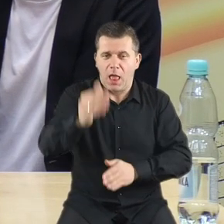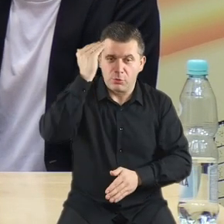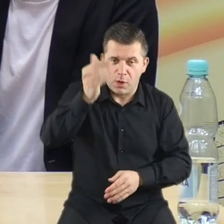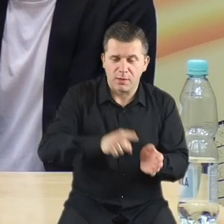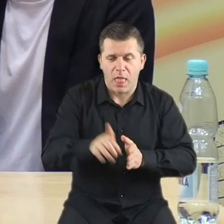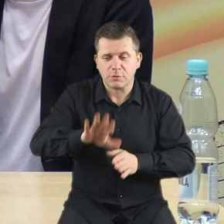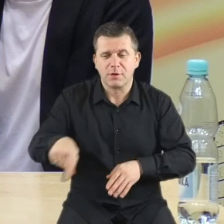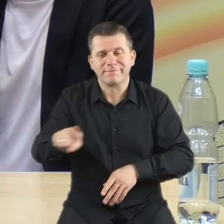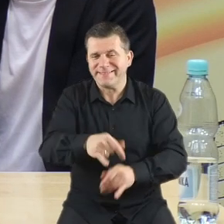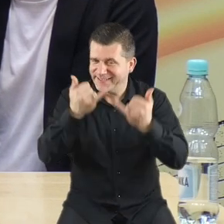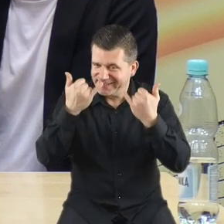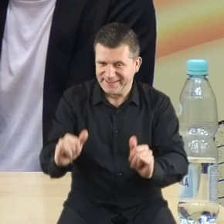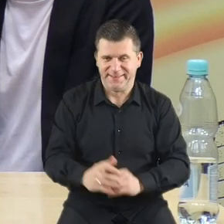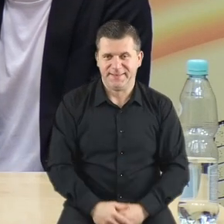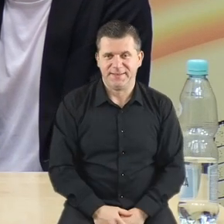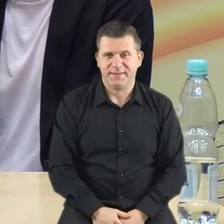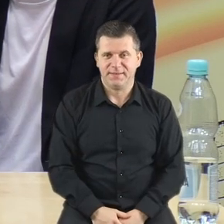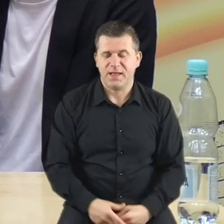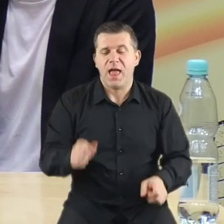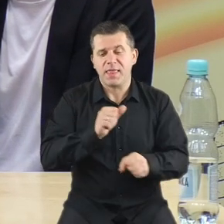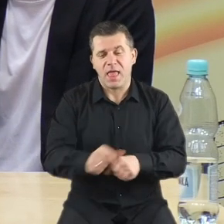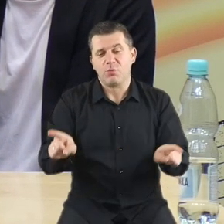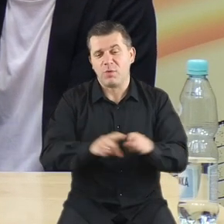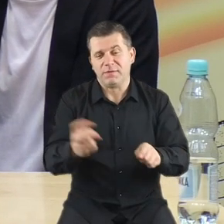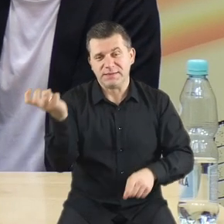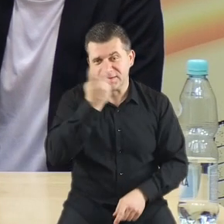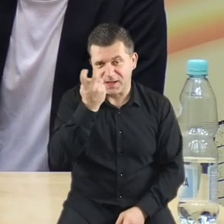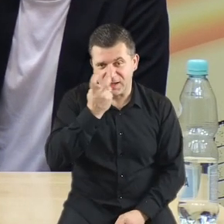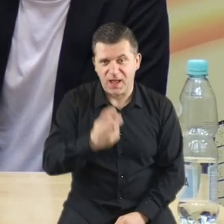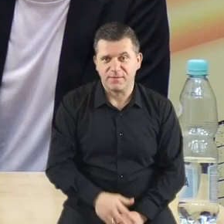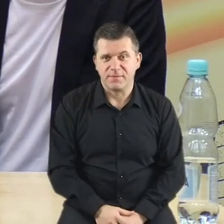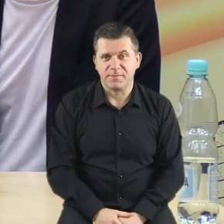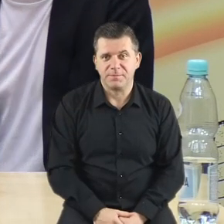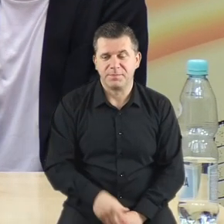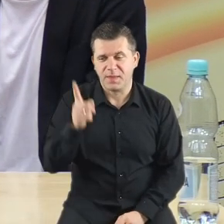dorosłych. A równie ciekawe i właśnie pani mówiła, fajna przygoda.